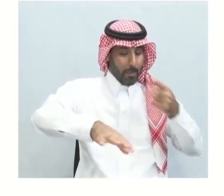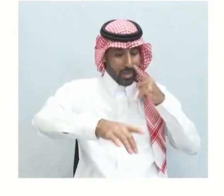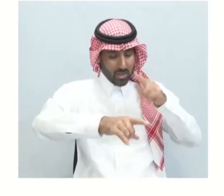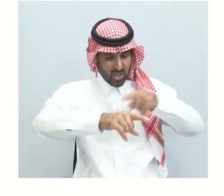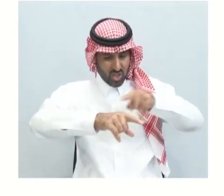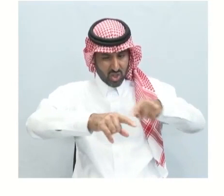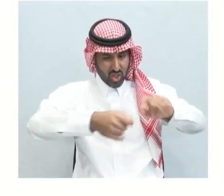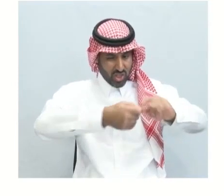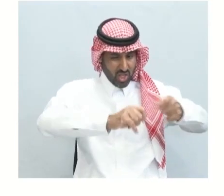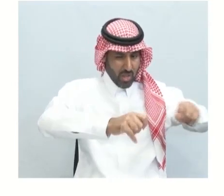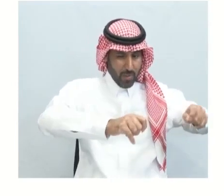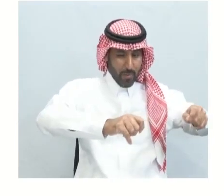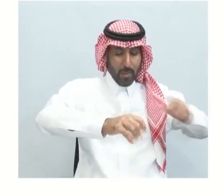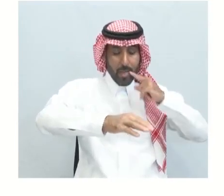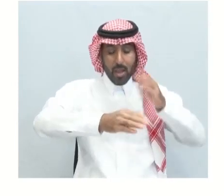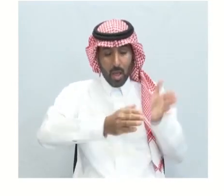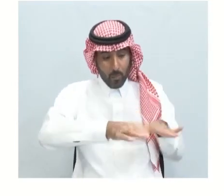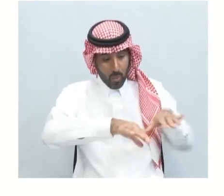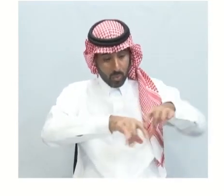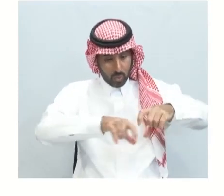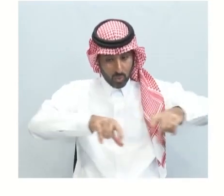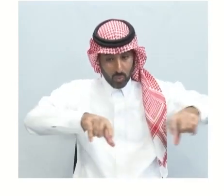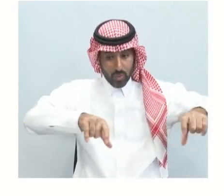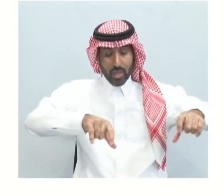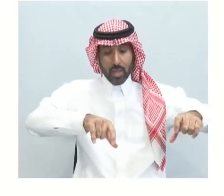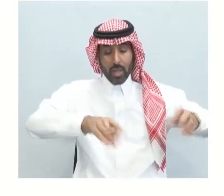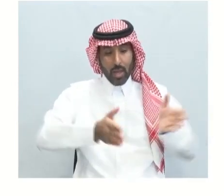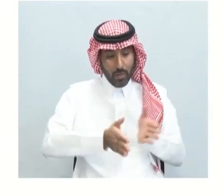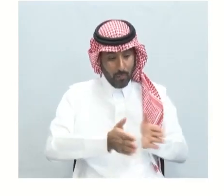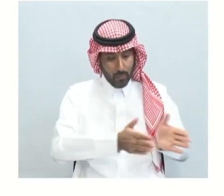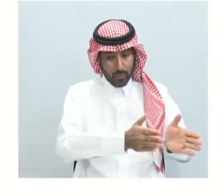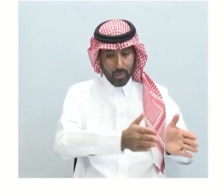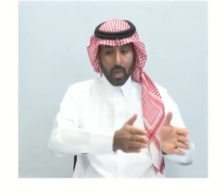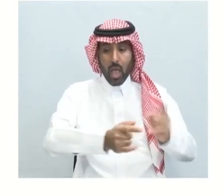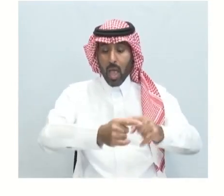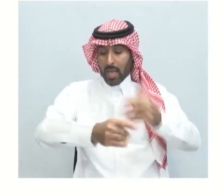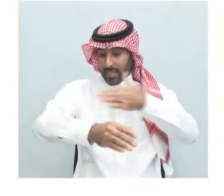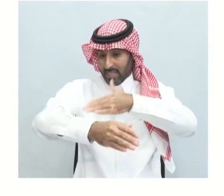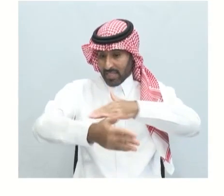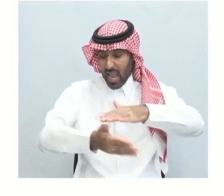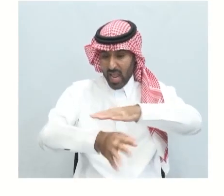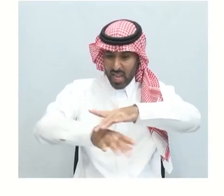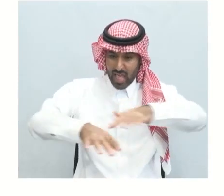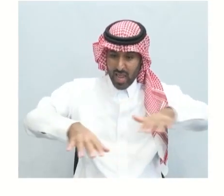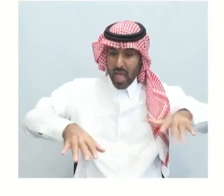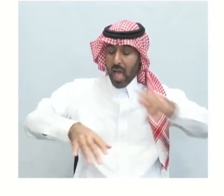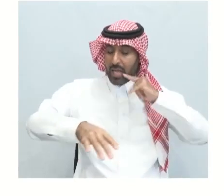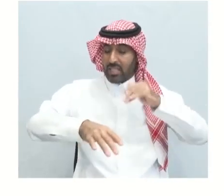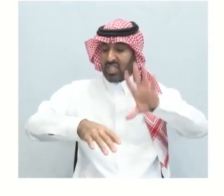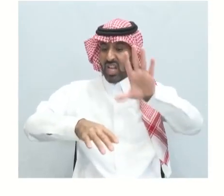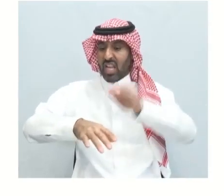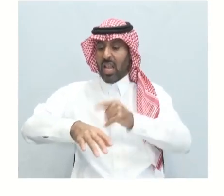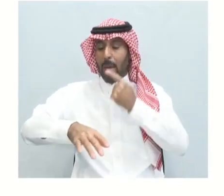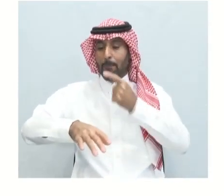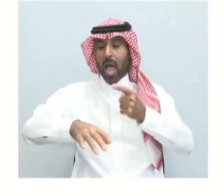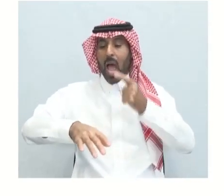سلسله من الاحواض الرسوبيه على امتداد الساحل الشرقي للبحر الاحمر